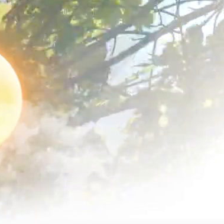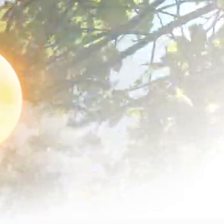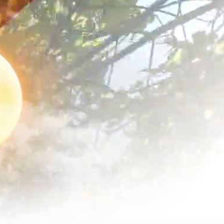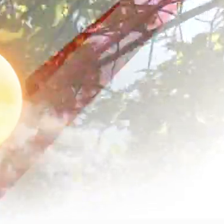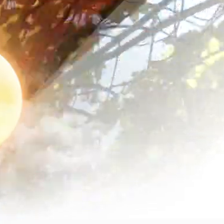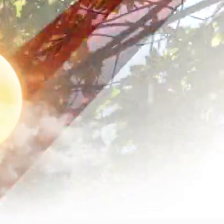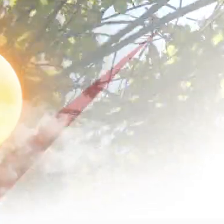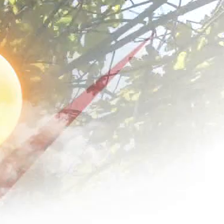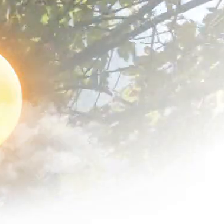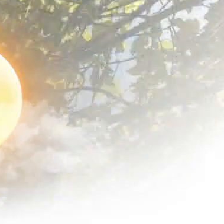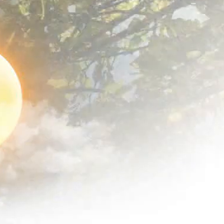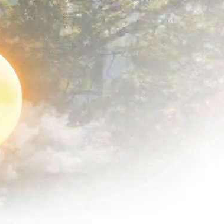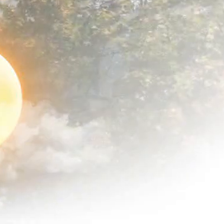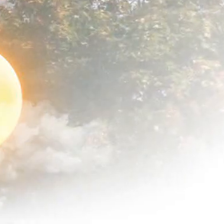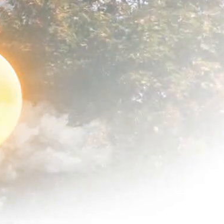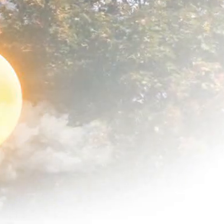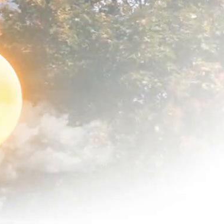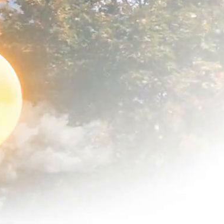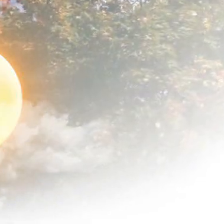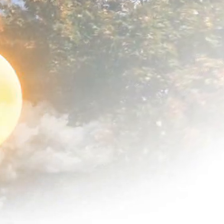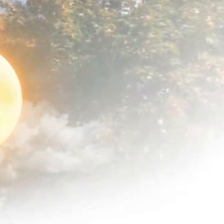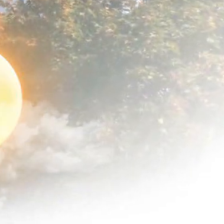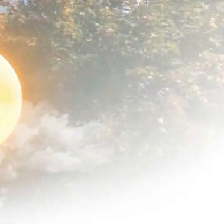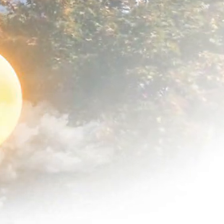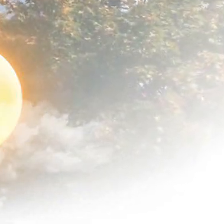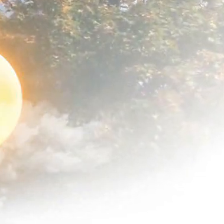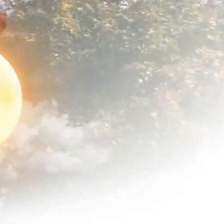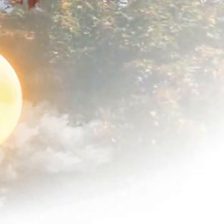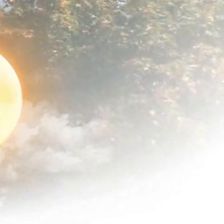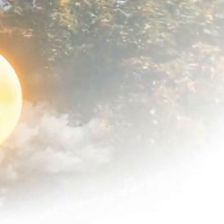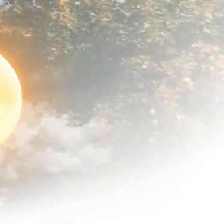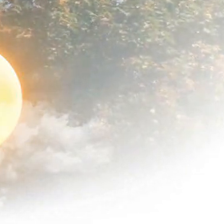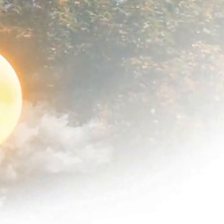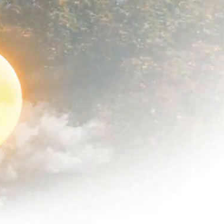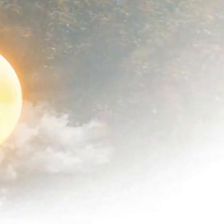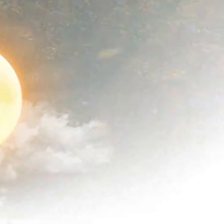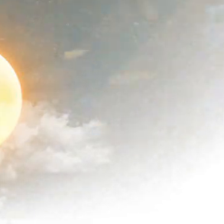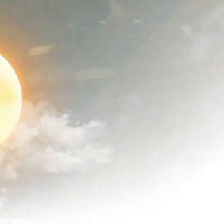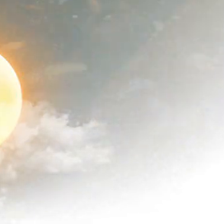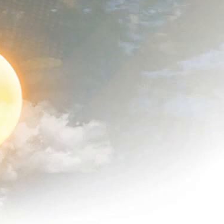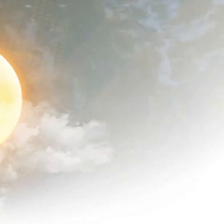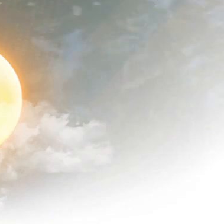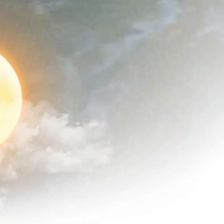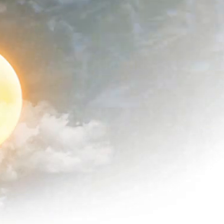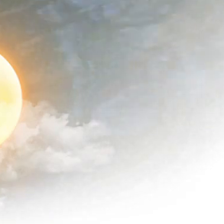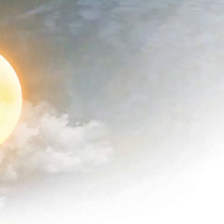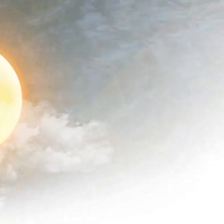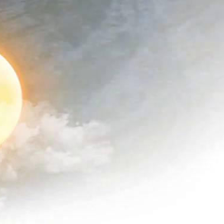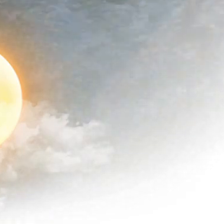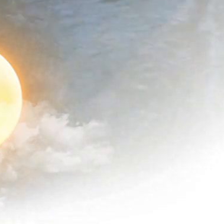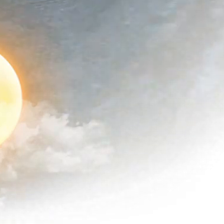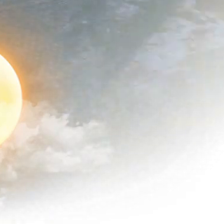Раніцай слупок тэрмометра пакажа каля 5 градусаў цяпла. Днём да плюс 10, а вечарам да плюс